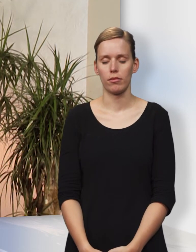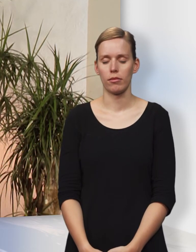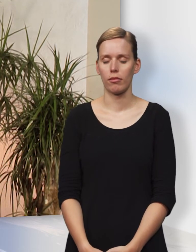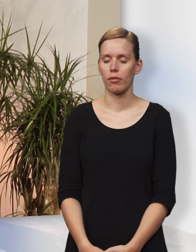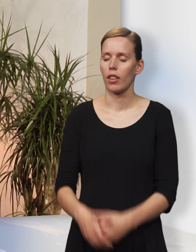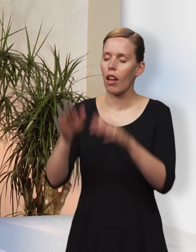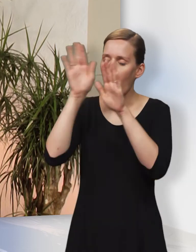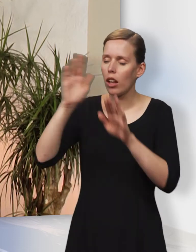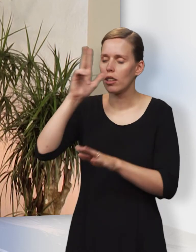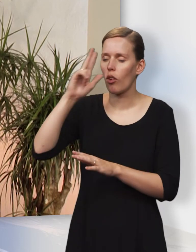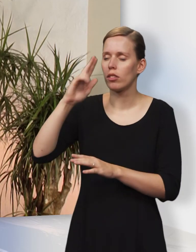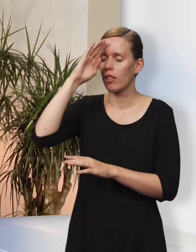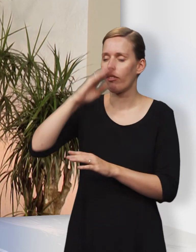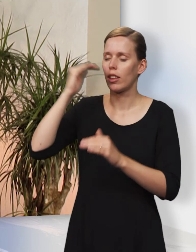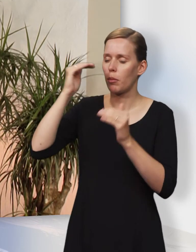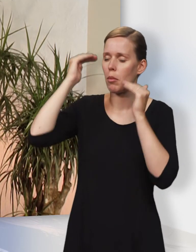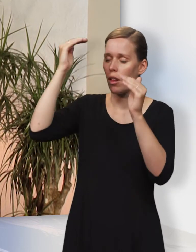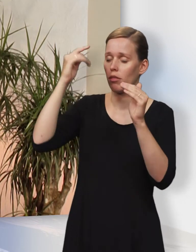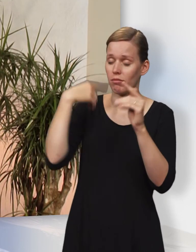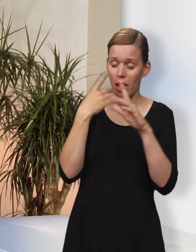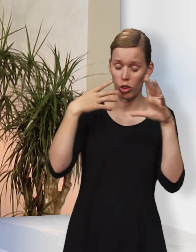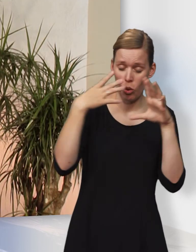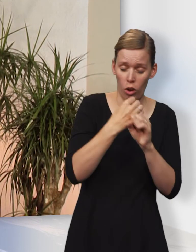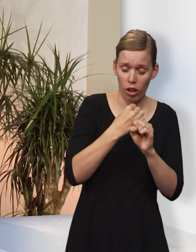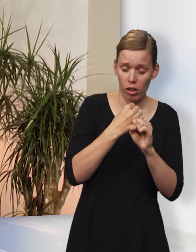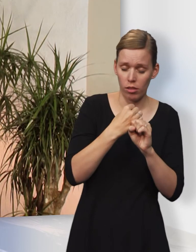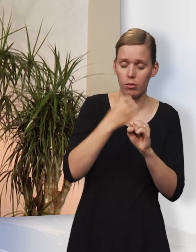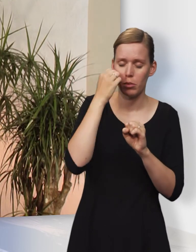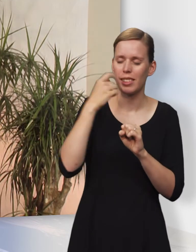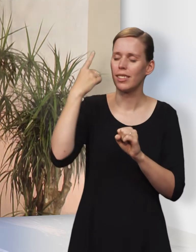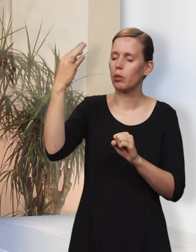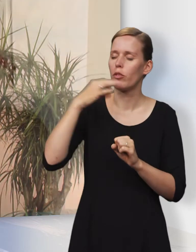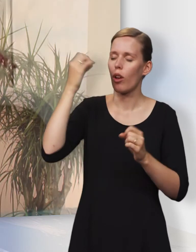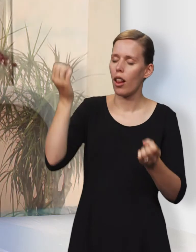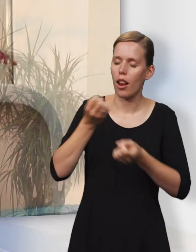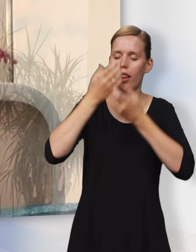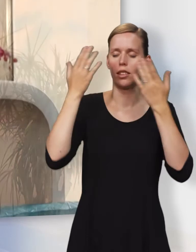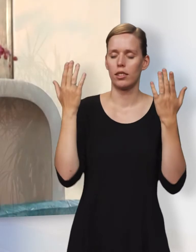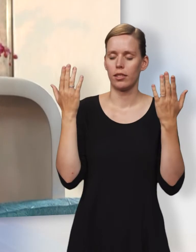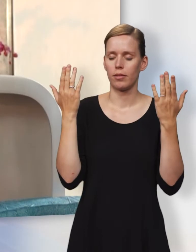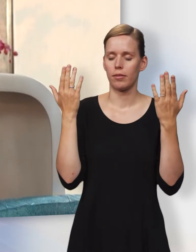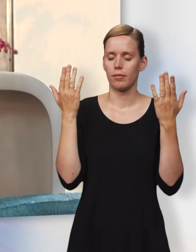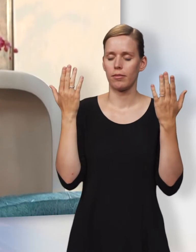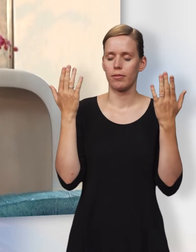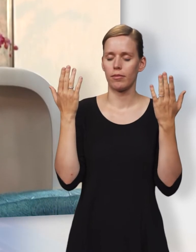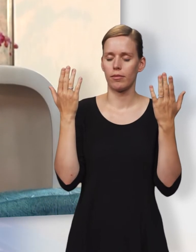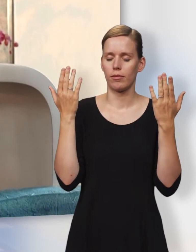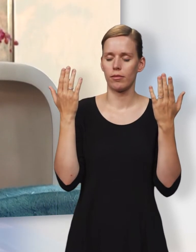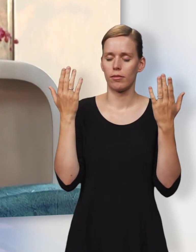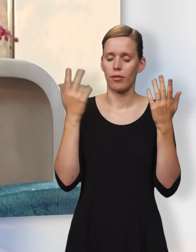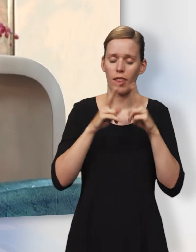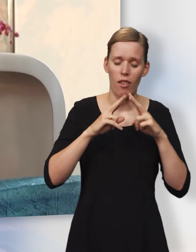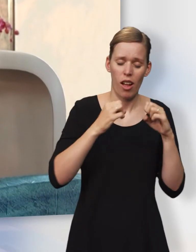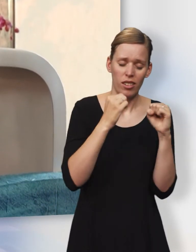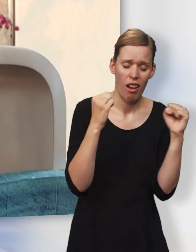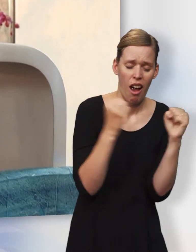Heiliger Gott, Vater im Himmel, wenn es dunkel wird, sei du unser Licht. Wenn die Kälte in dieser Welt